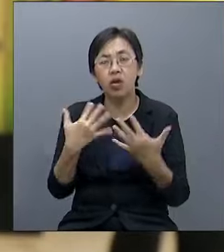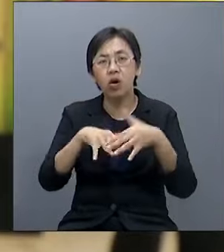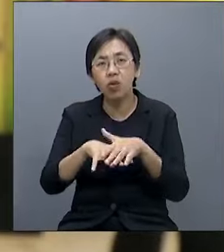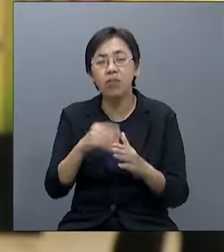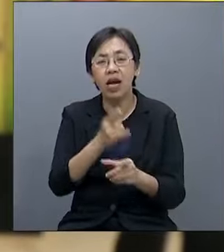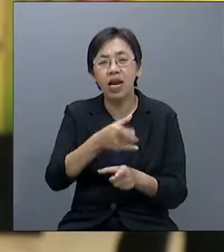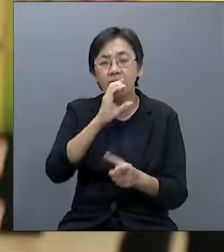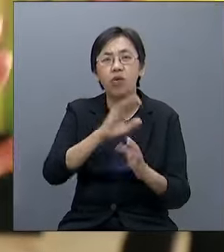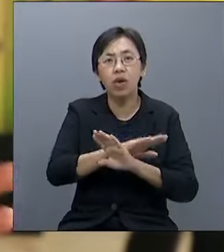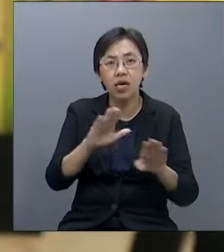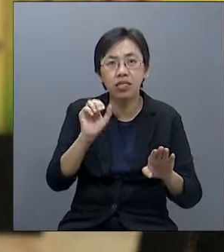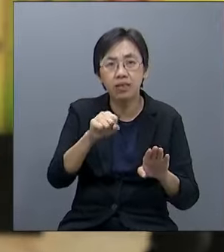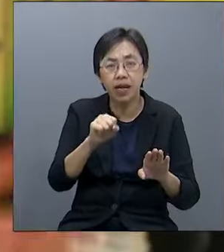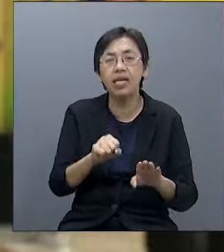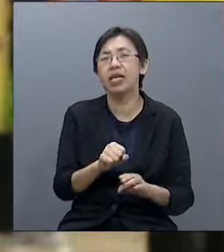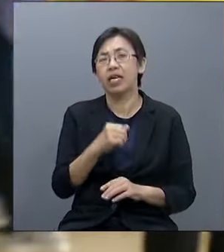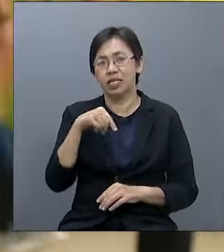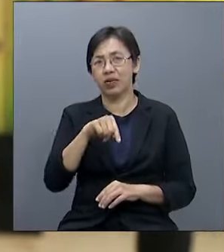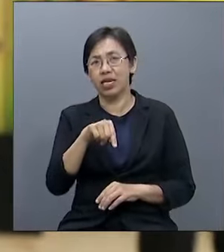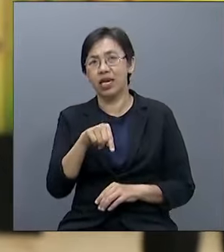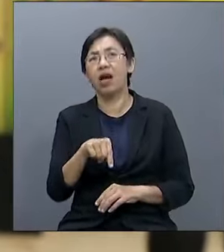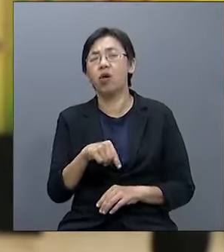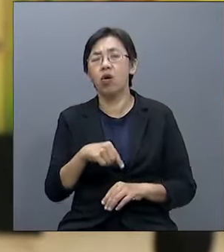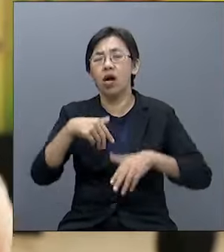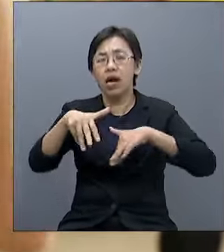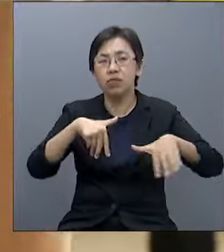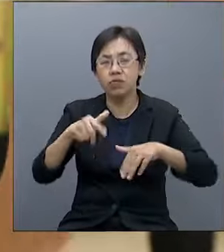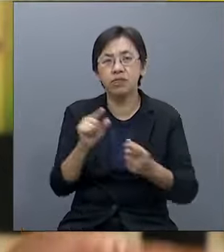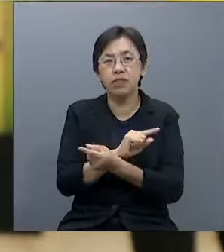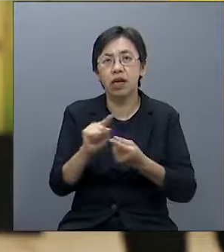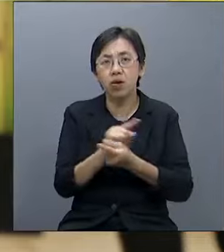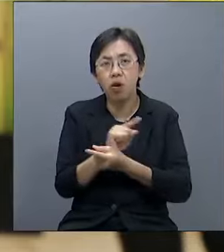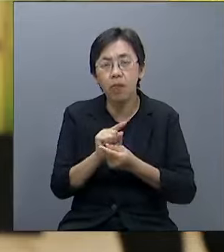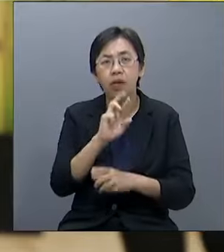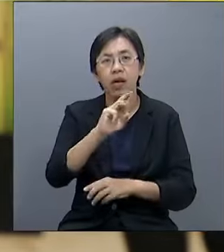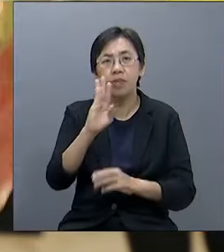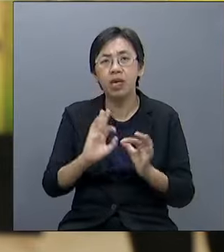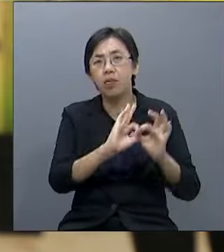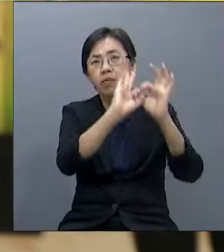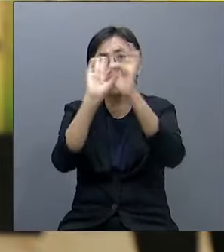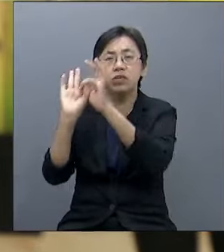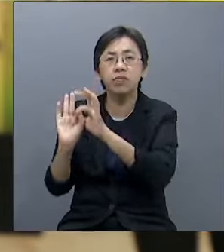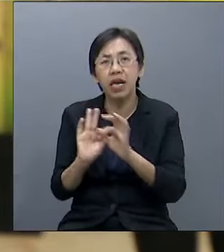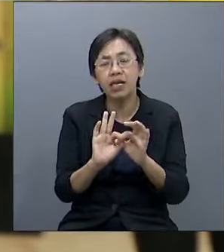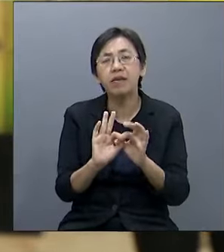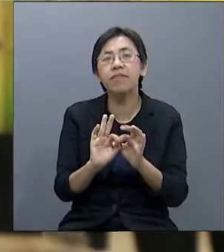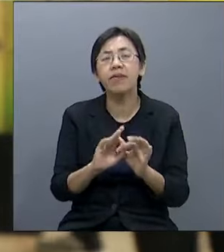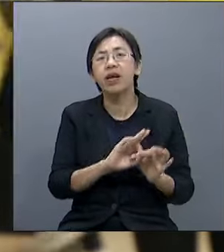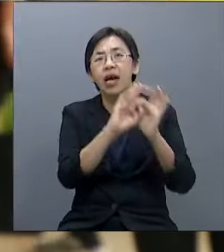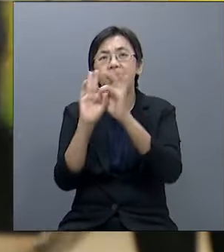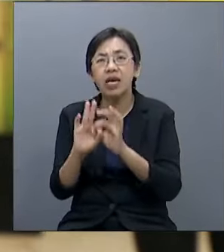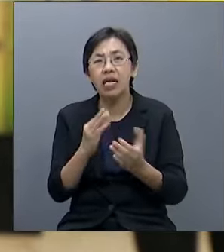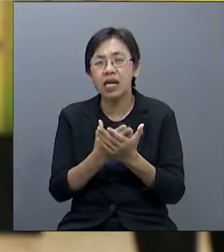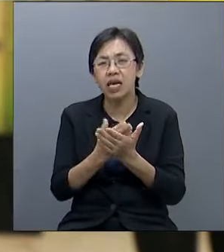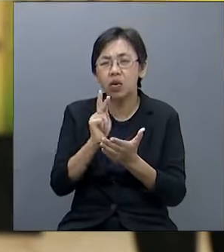ไหมอันนี้คือสิ่งต่างหากเขาว่าเราจะทำให้สังคมอ่ะมีระบบที่จะทำให้ไม่เอื้อต่อการมีหนี้สินได้ยังไ